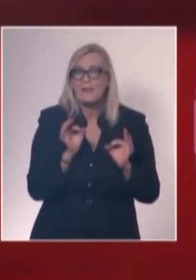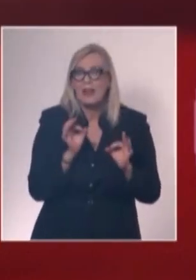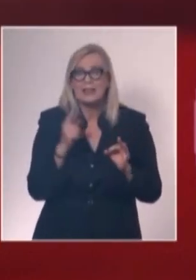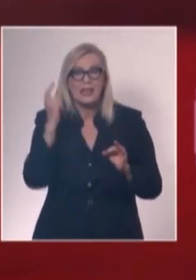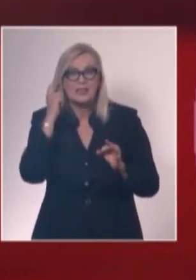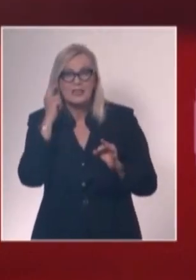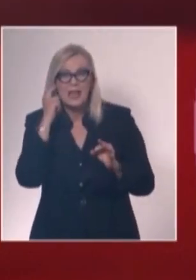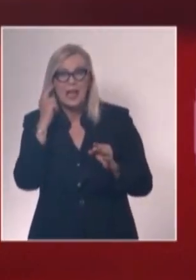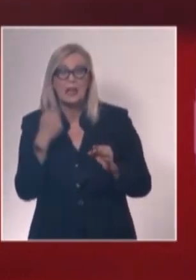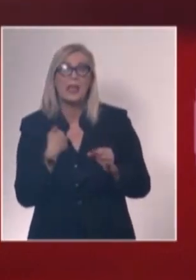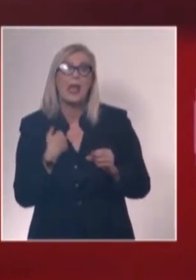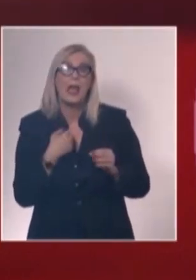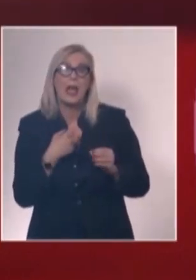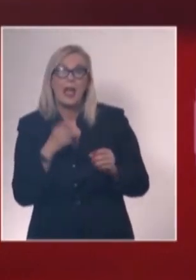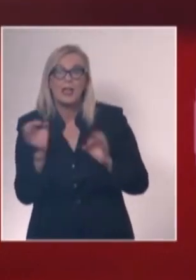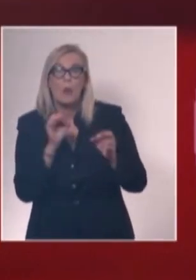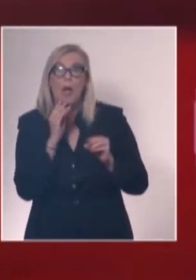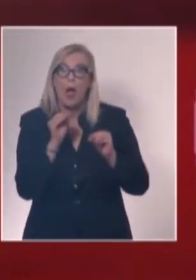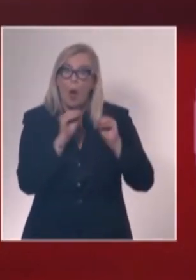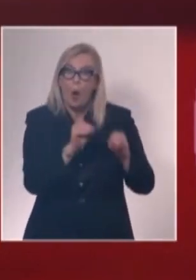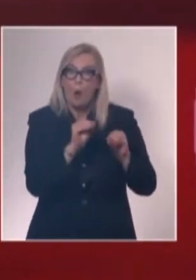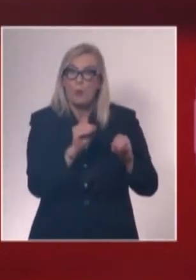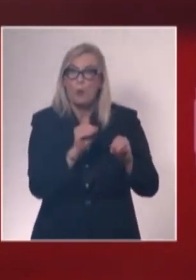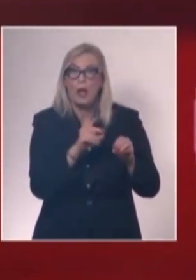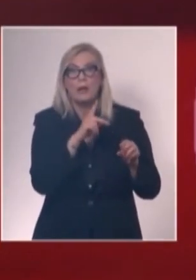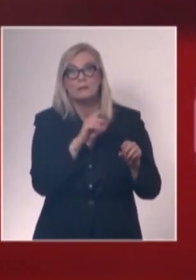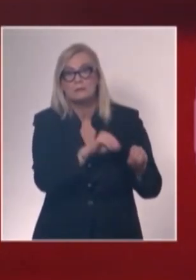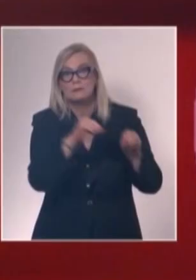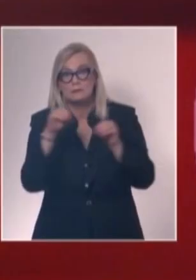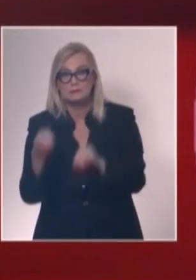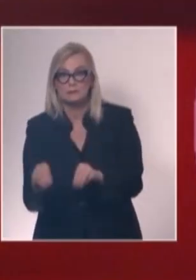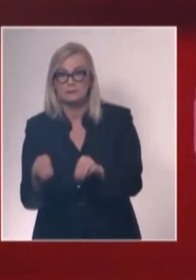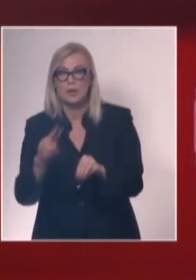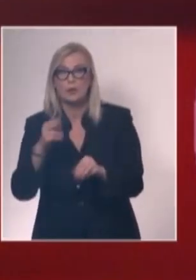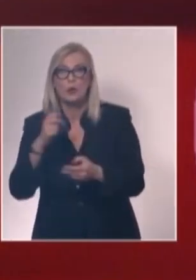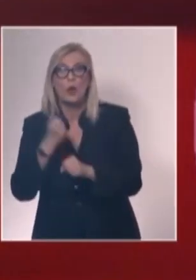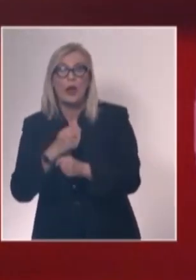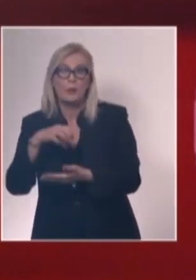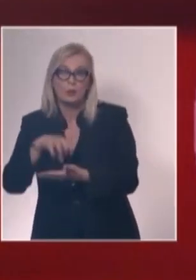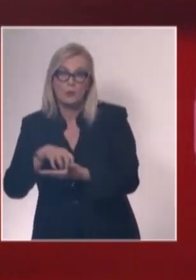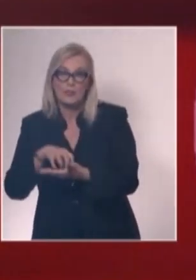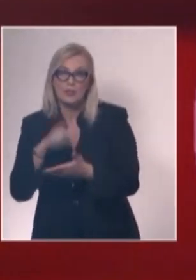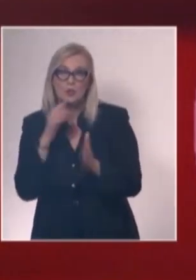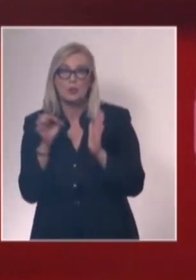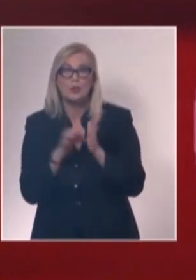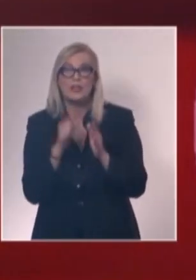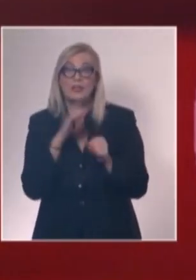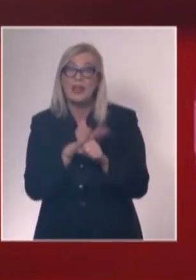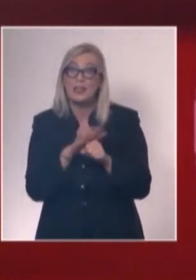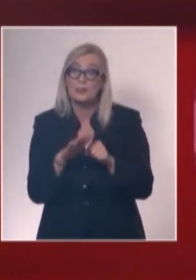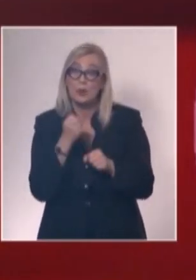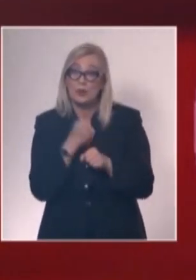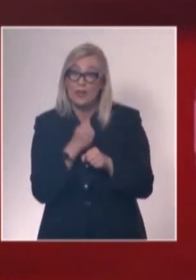со варијантата на преедукација на истите, односно на распоредување на работни места со цел да ги исполнуваат